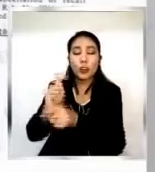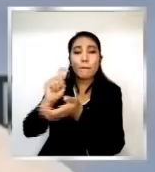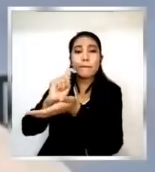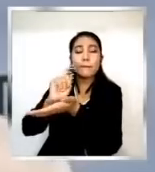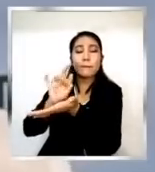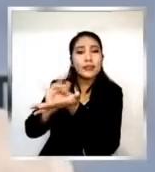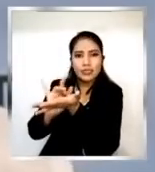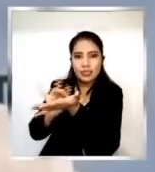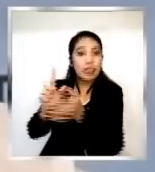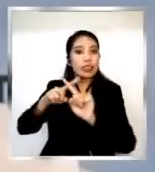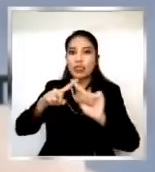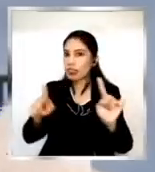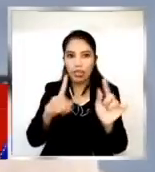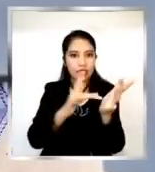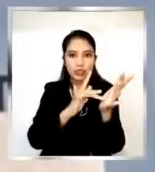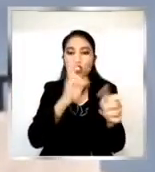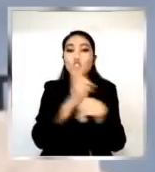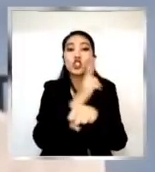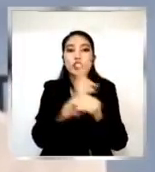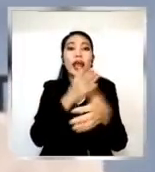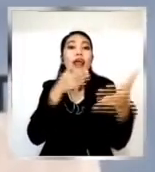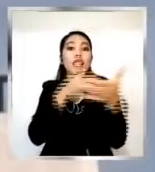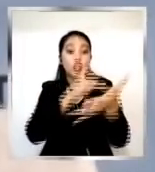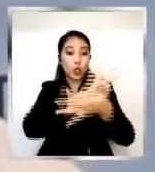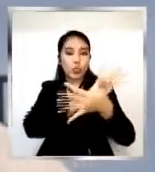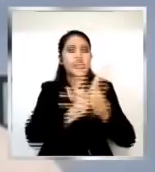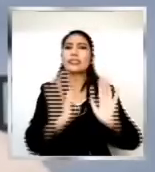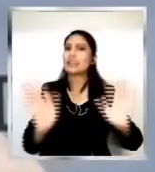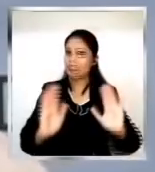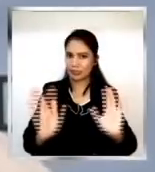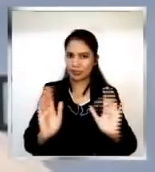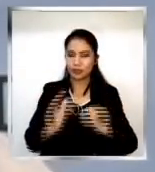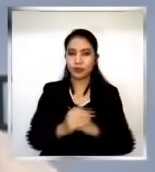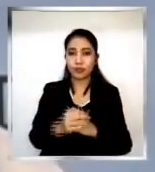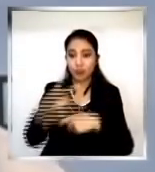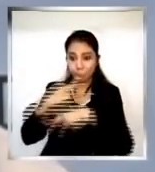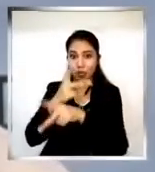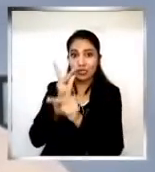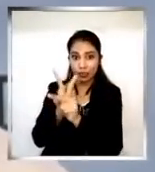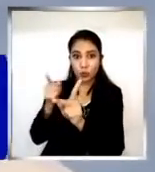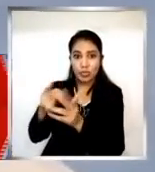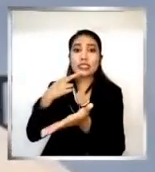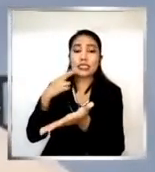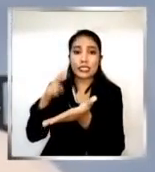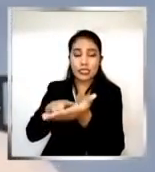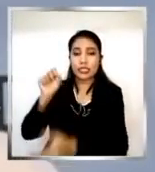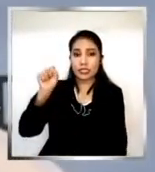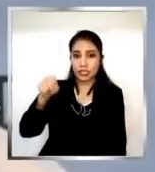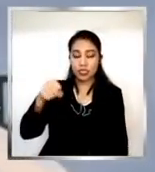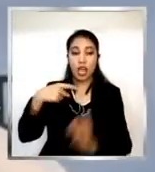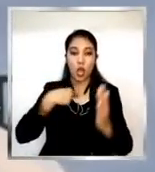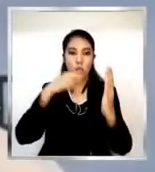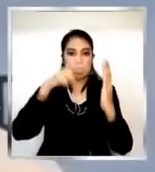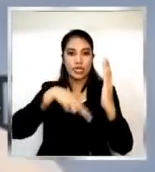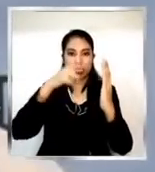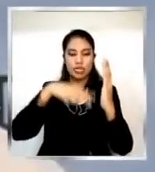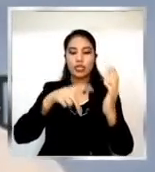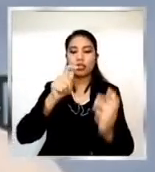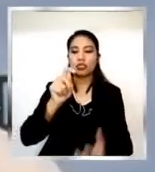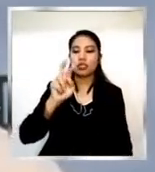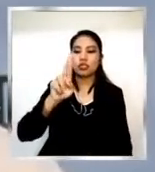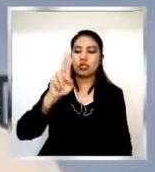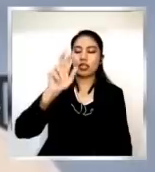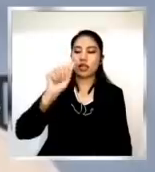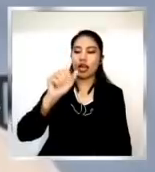COVID-19. Itong product na ito, registered siya sa atin as para basahin ko, traditional used herbal